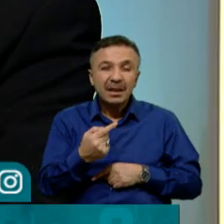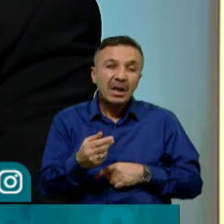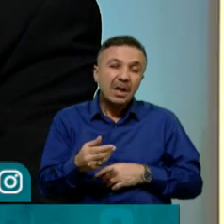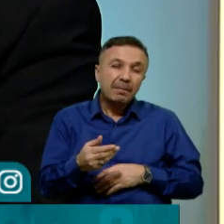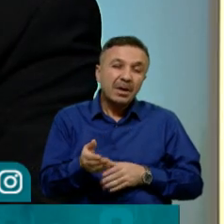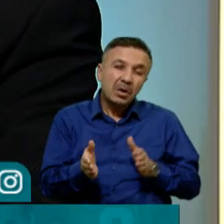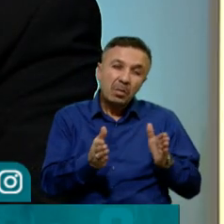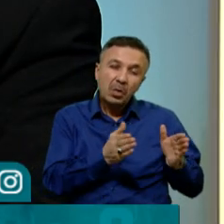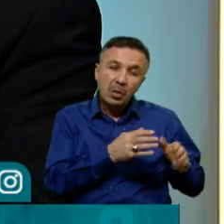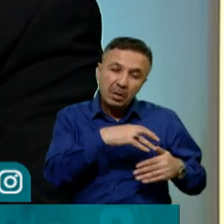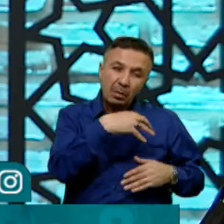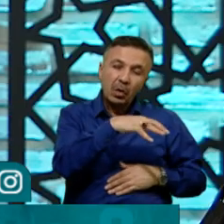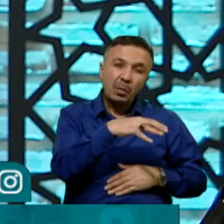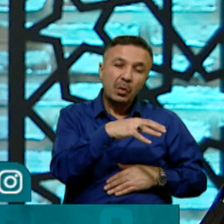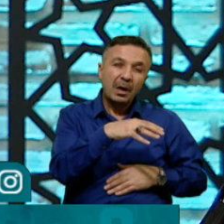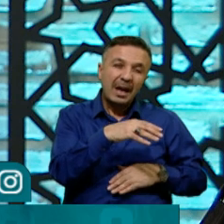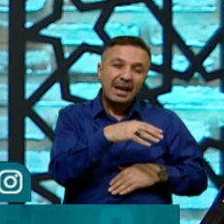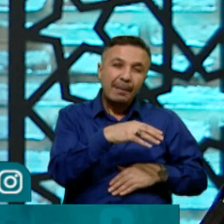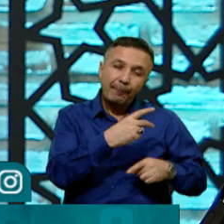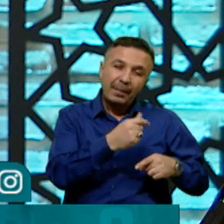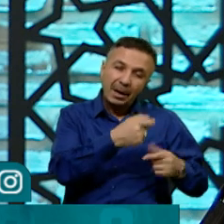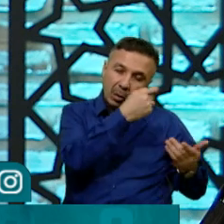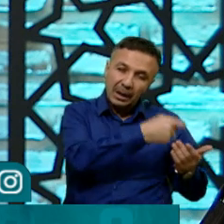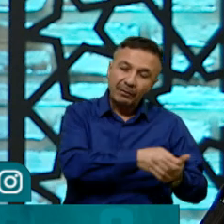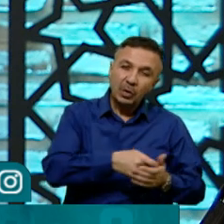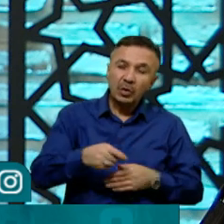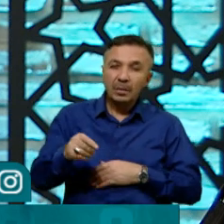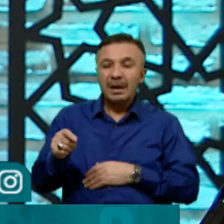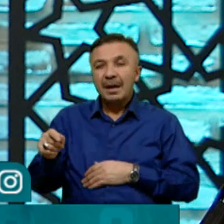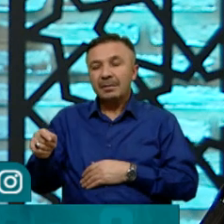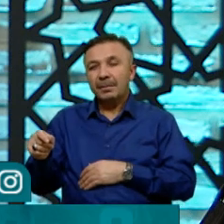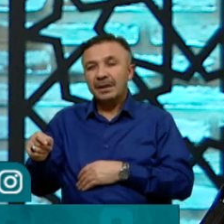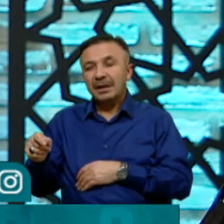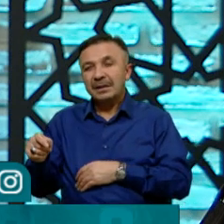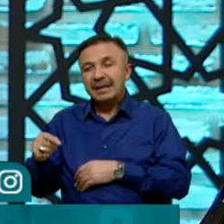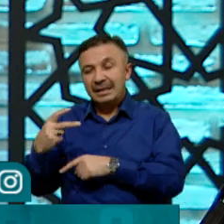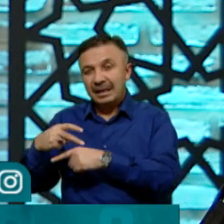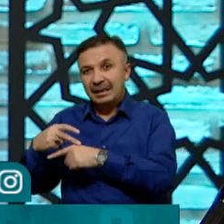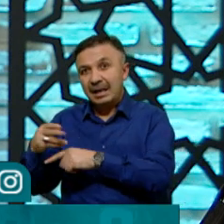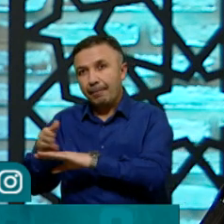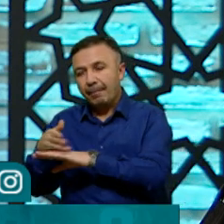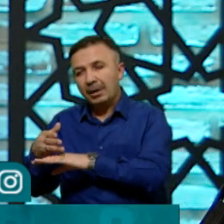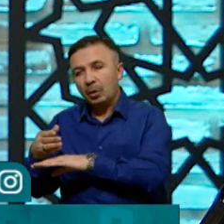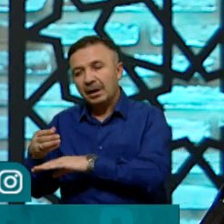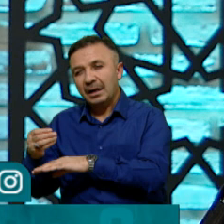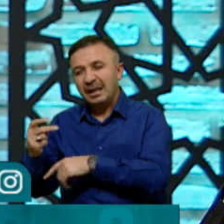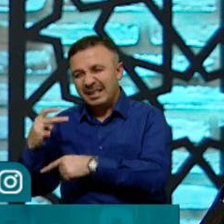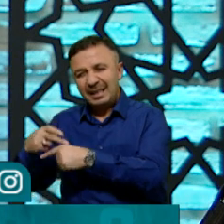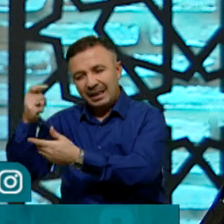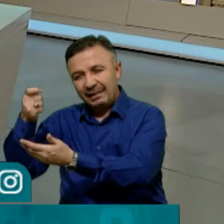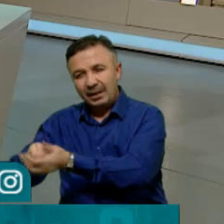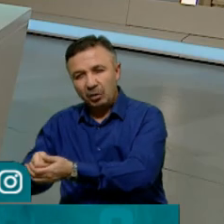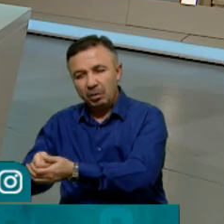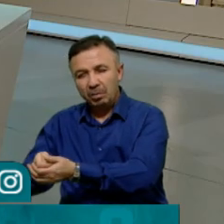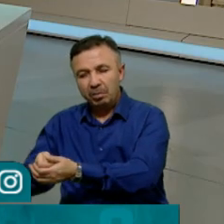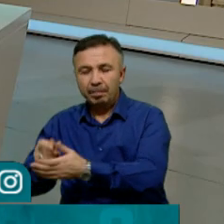verdiğim ürünleri alış fiyatından mı yoksa satış fiyatından mı hesap edeceğim bu hususta bir fikir ayrılığına düştük hocamız